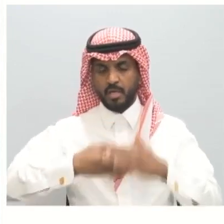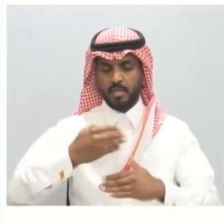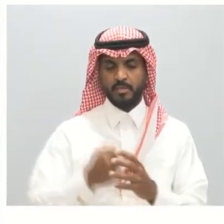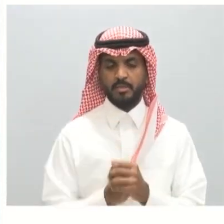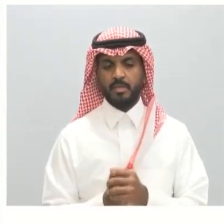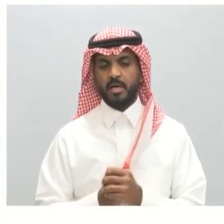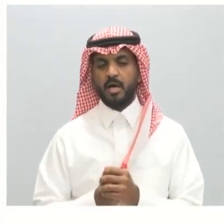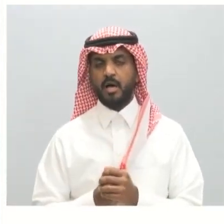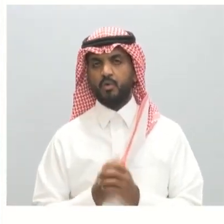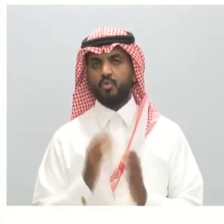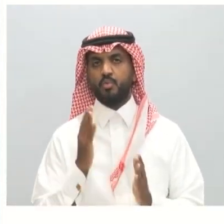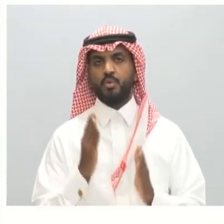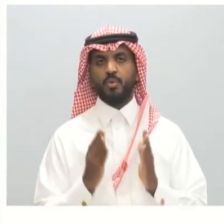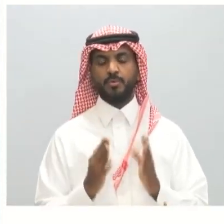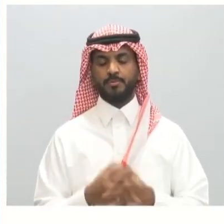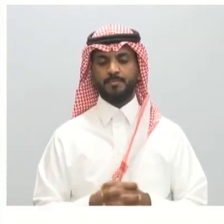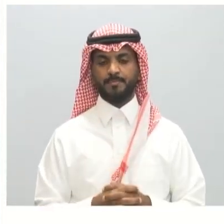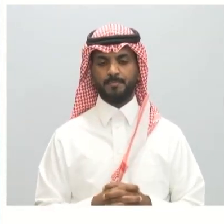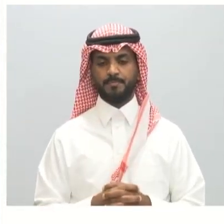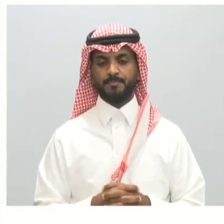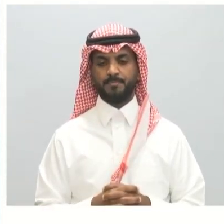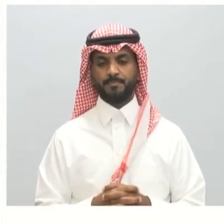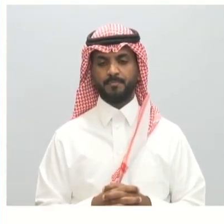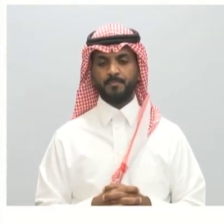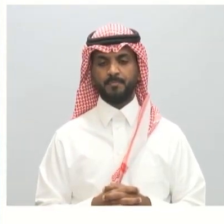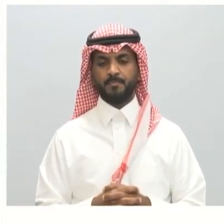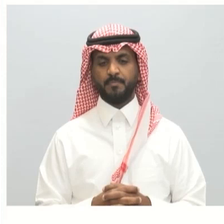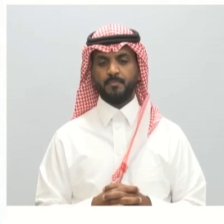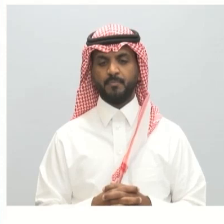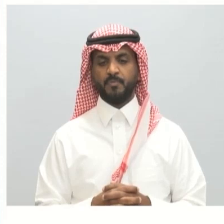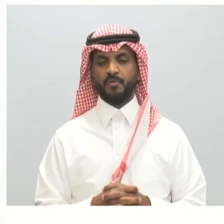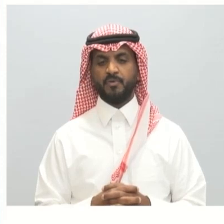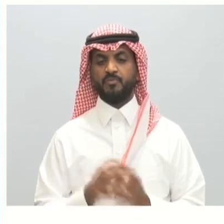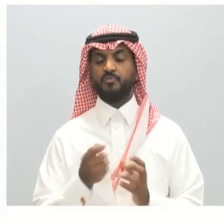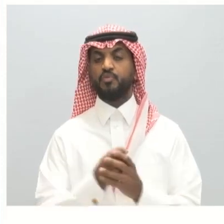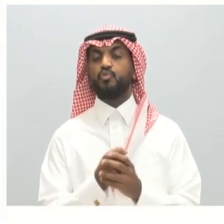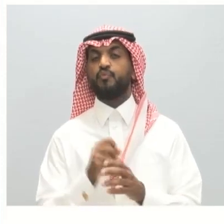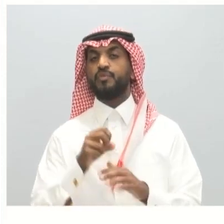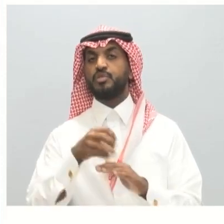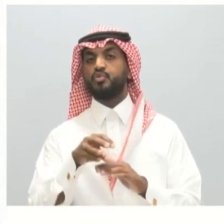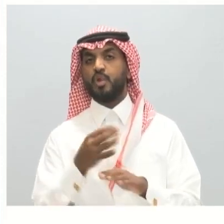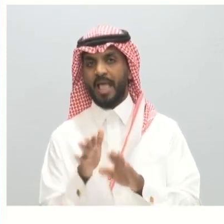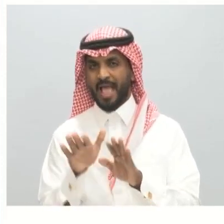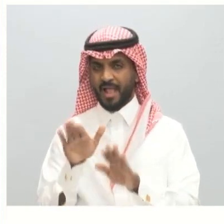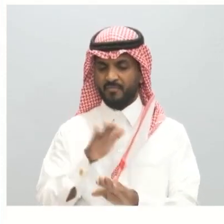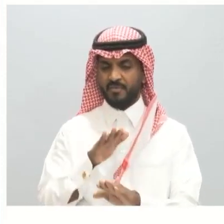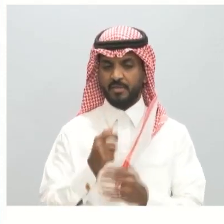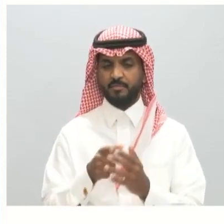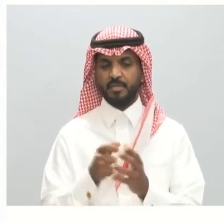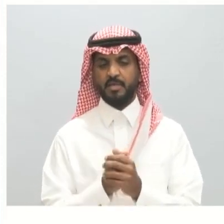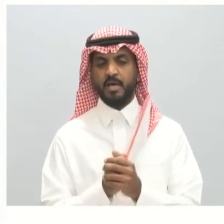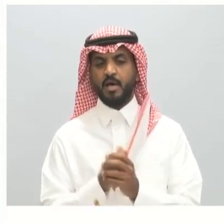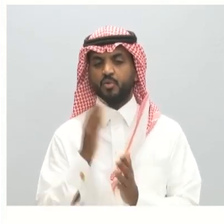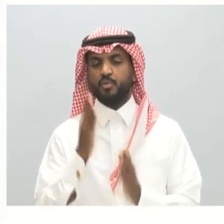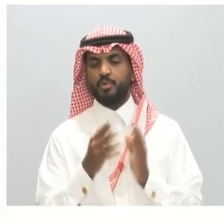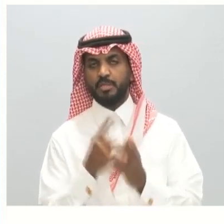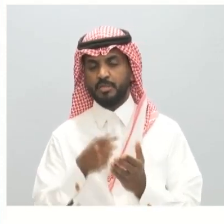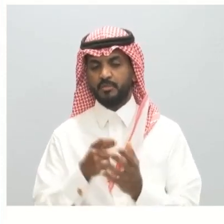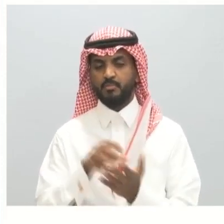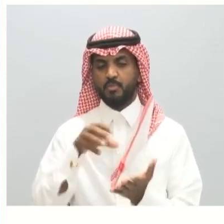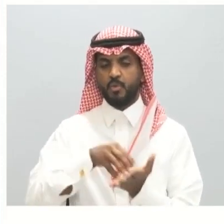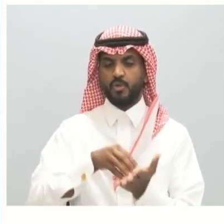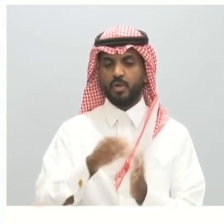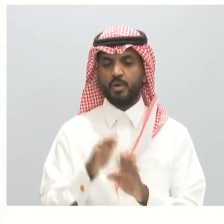حركه الروو مستشر الجيروسكوب يوجد فيه الجزء الخلفي من الروبوت يتم تحديد